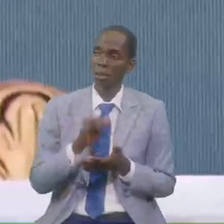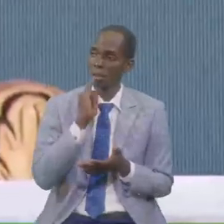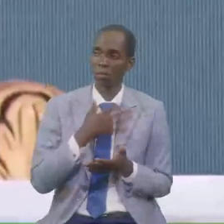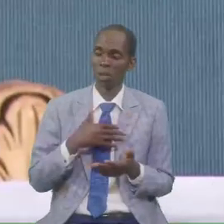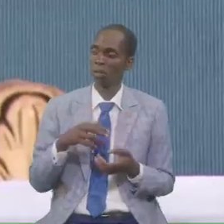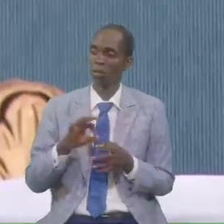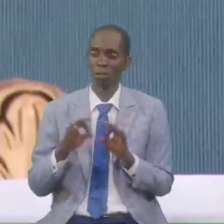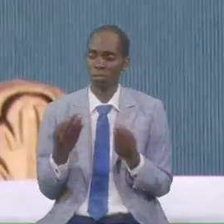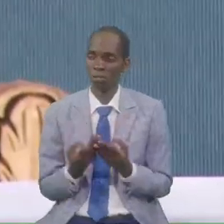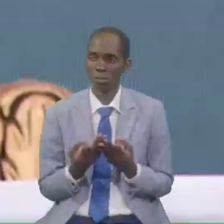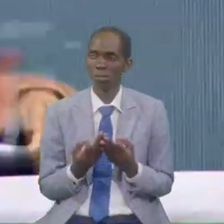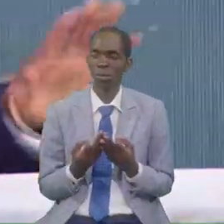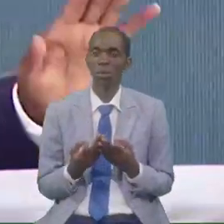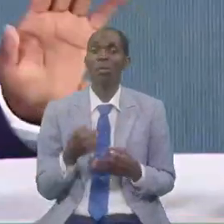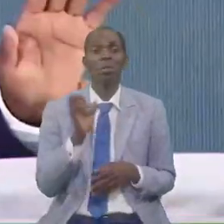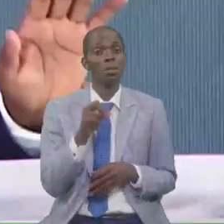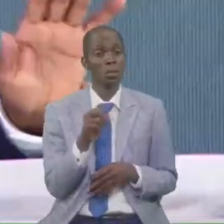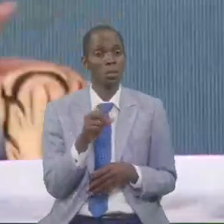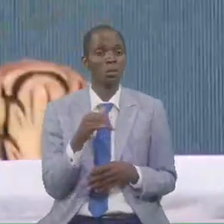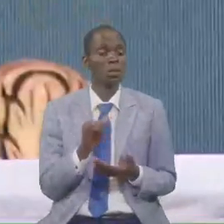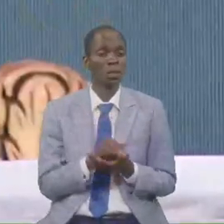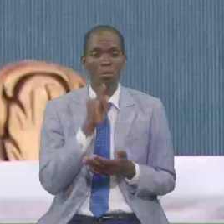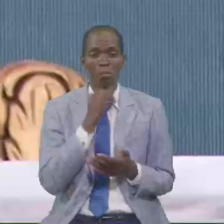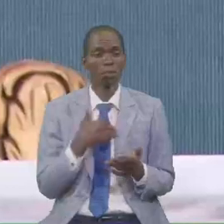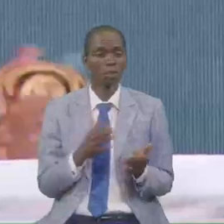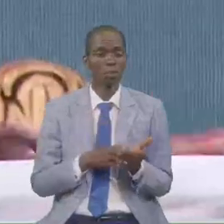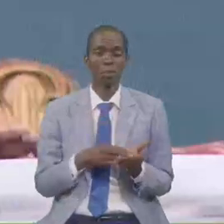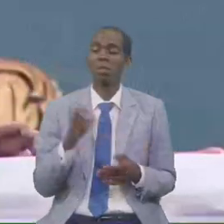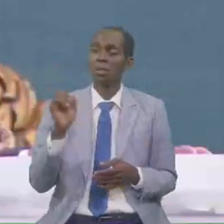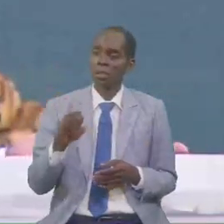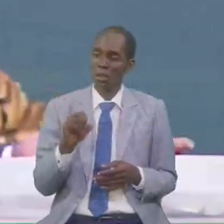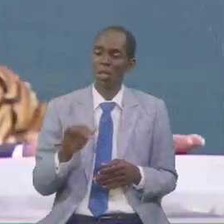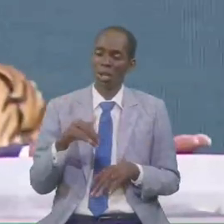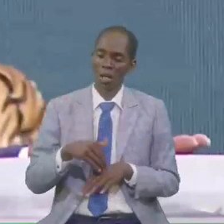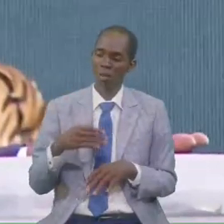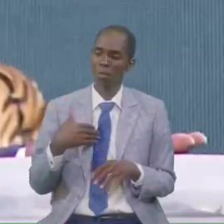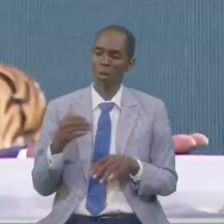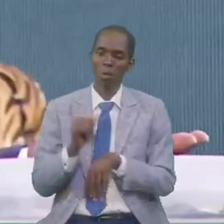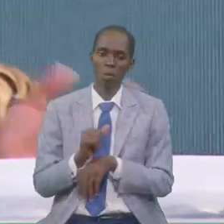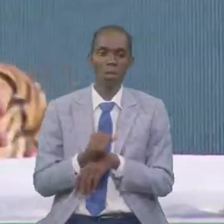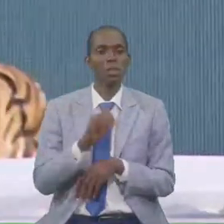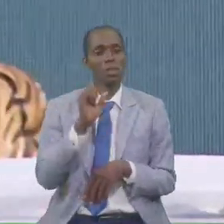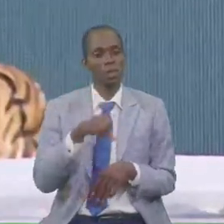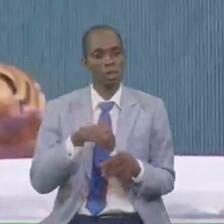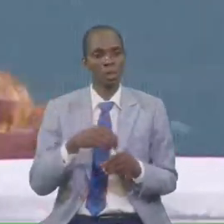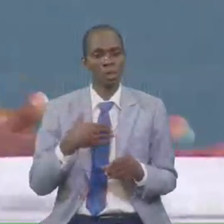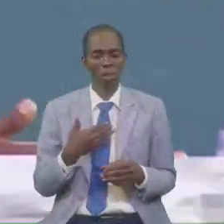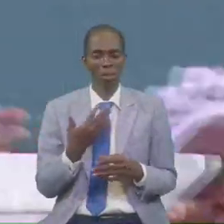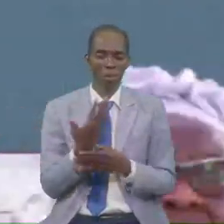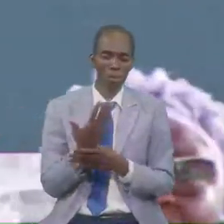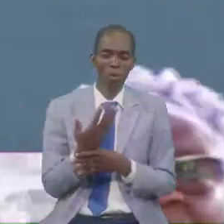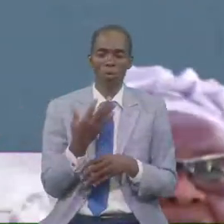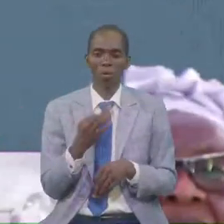famille. Oui, à l'école. Oui, au service. Oui, dans la